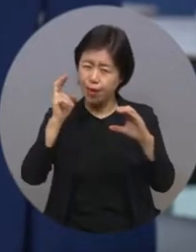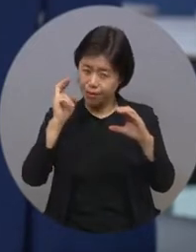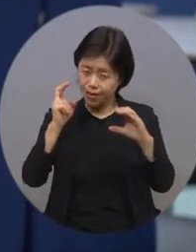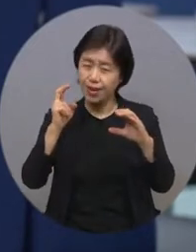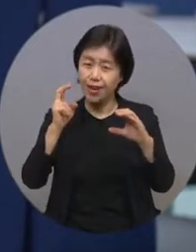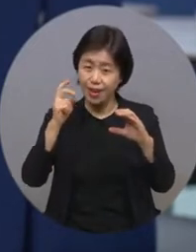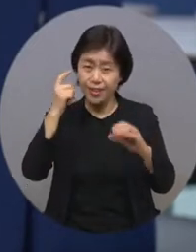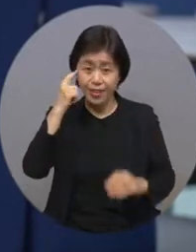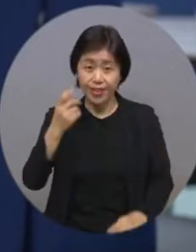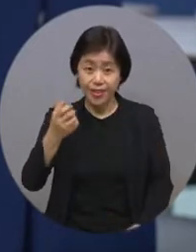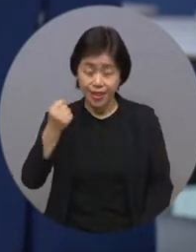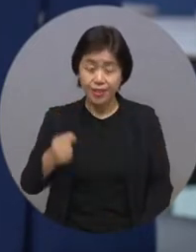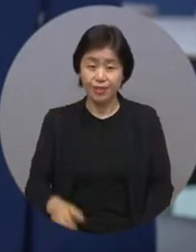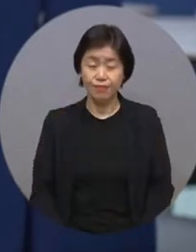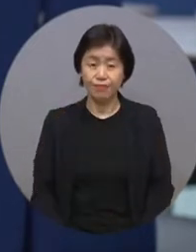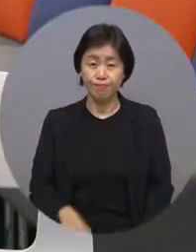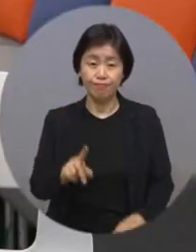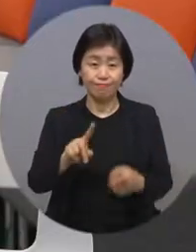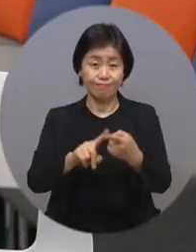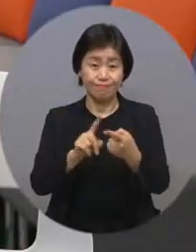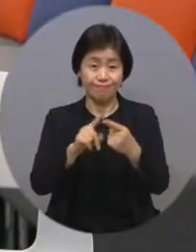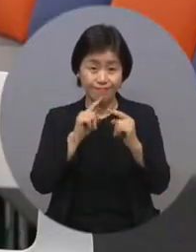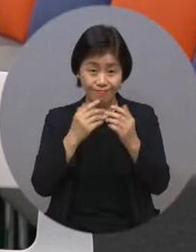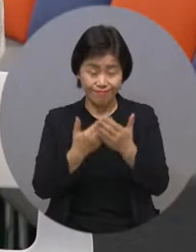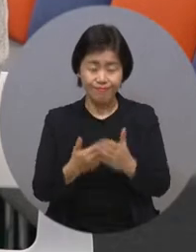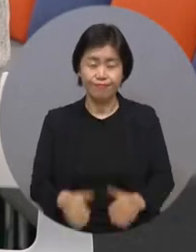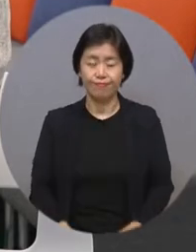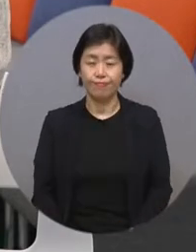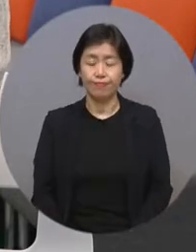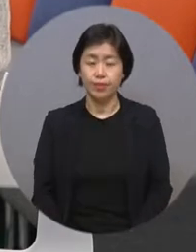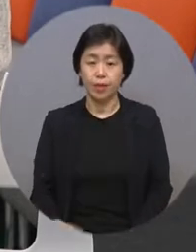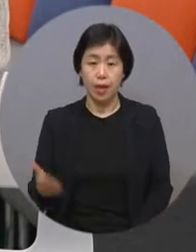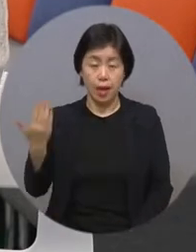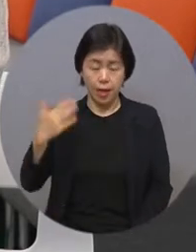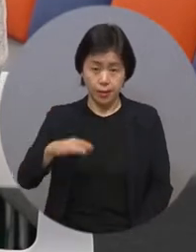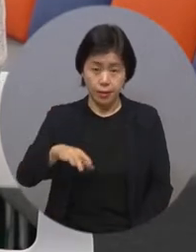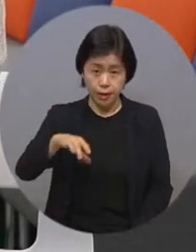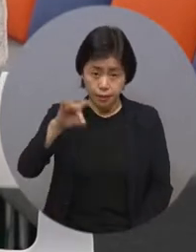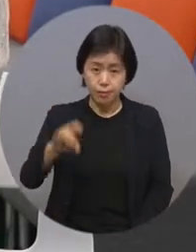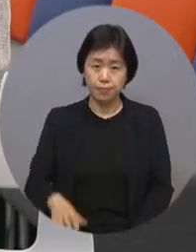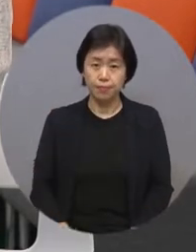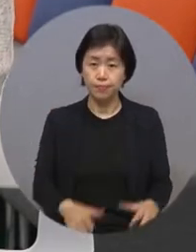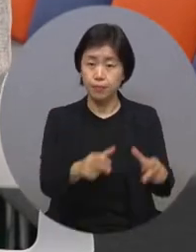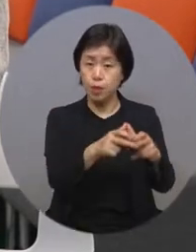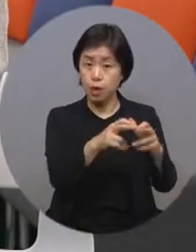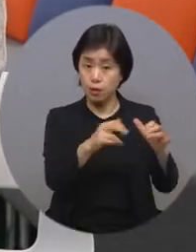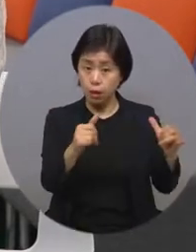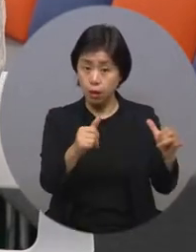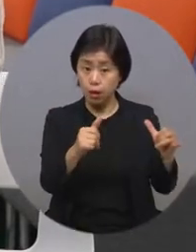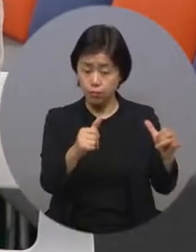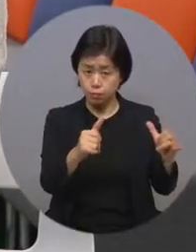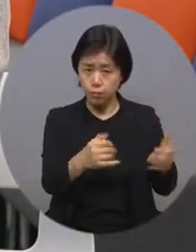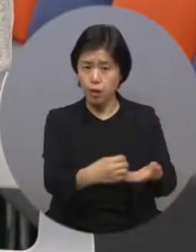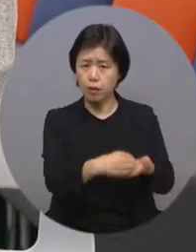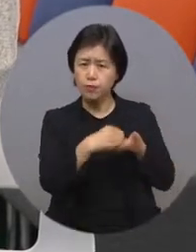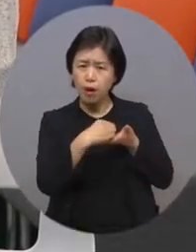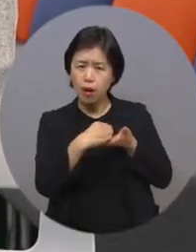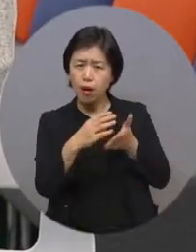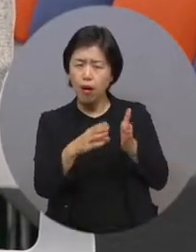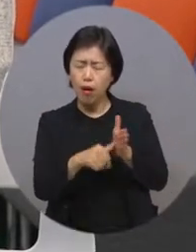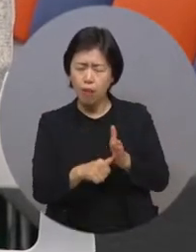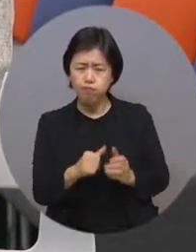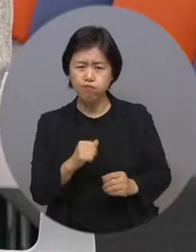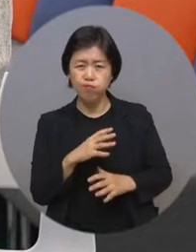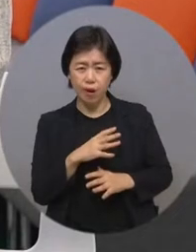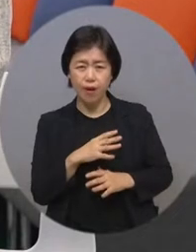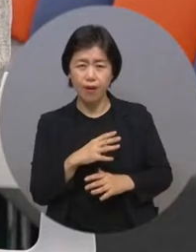그런 부분도 네. 조금 있었는지. 네, 저희가 처음에 이제 장애사원들이 입사를 한다고 해서 저희도 굉장히 놀랐습니다.